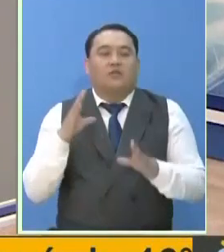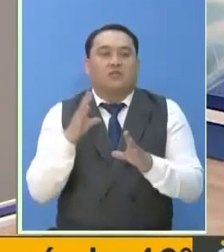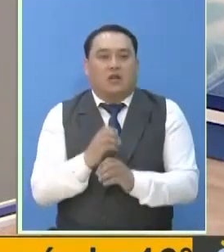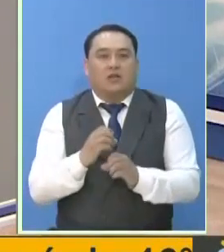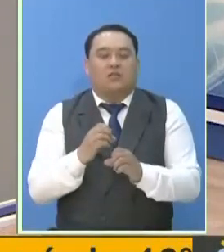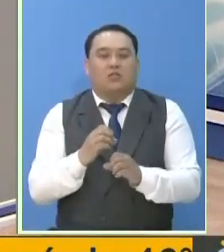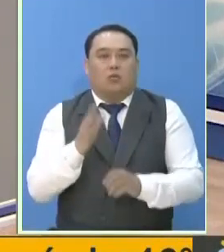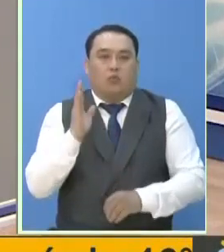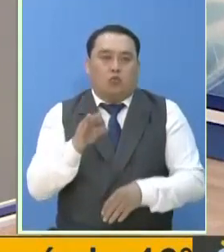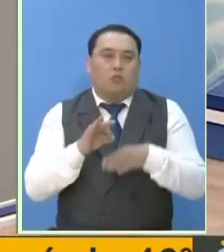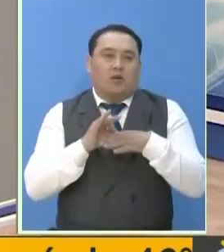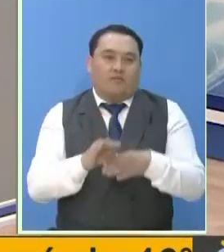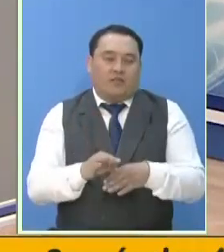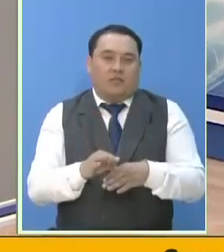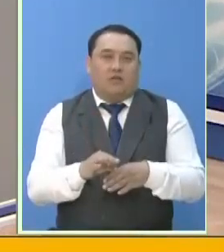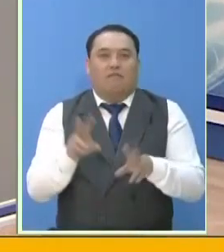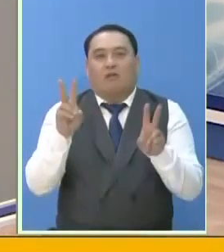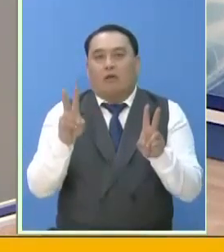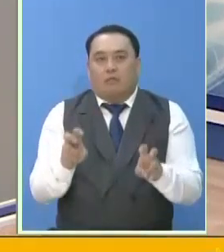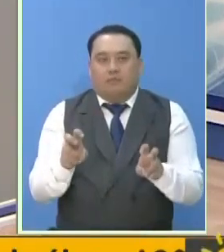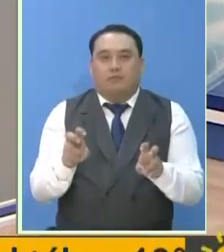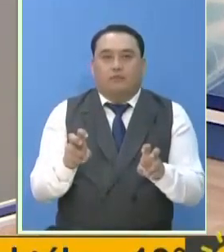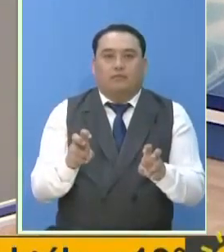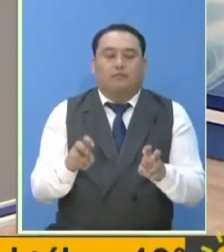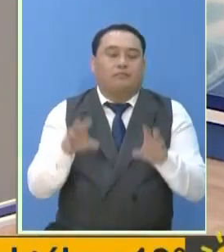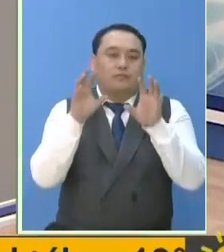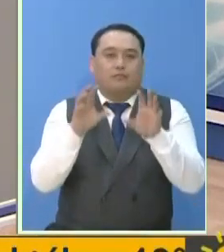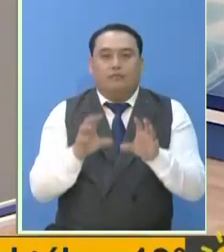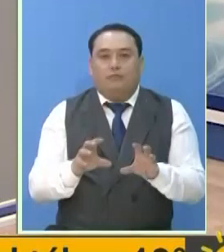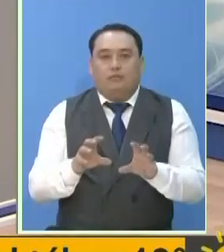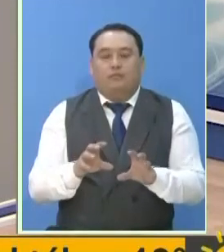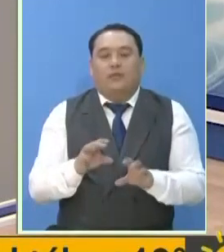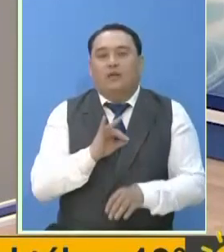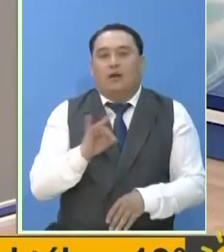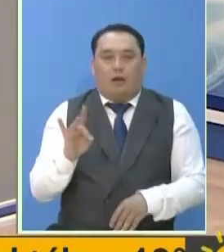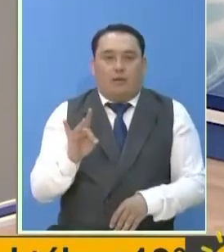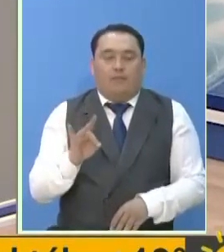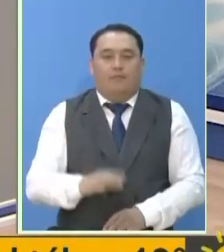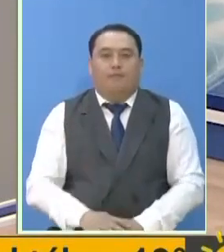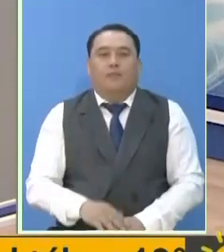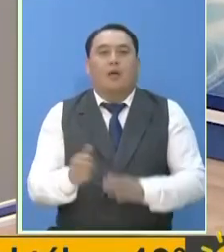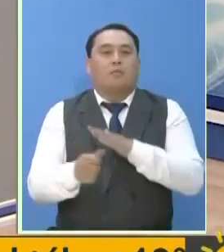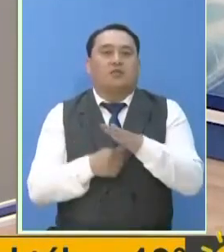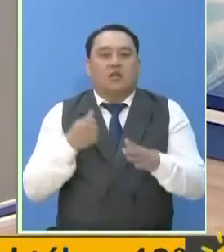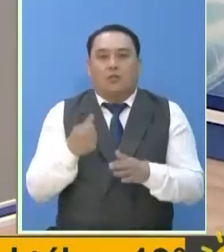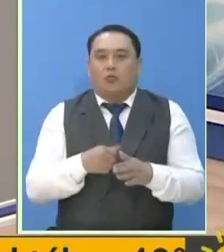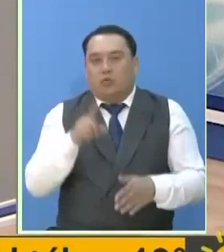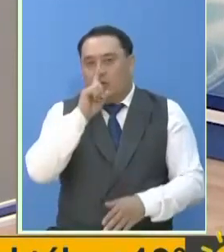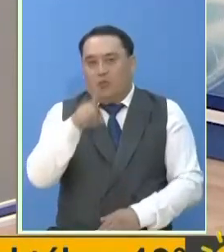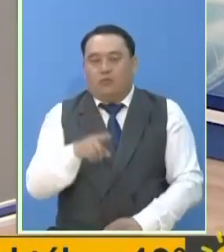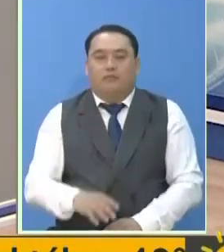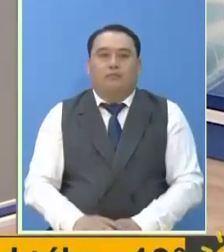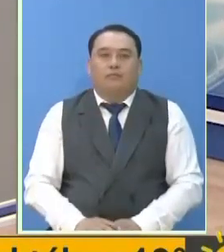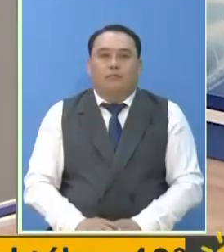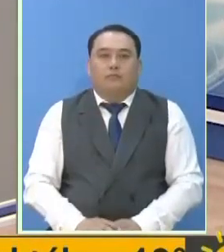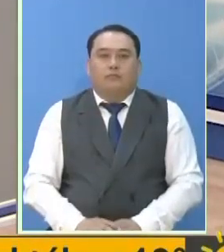сокращение будет проводиться в рамках действующего законодательства, и практически без работы, я думаю, что никто не останется. С соблюдением